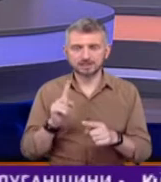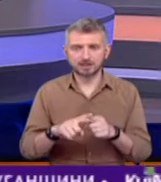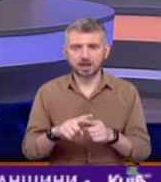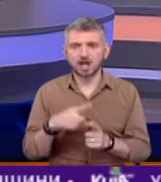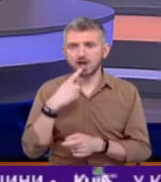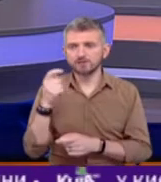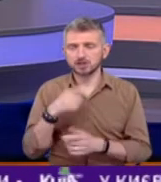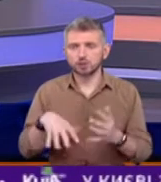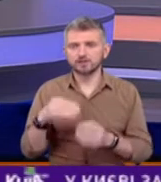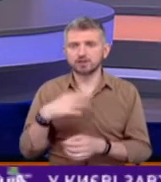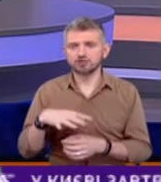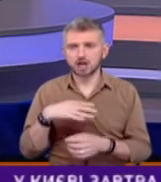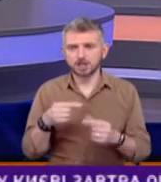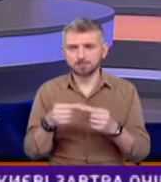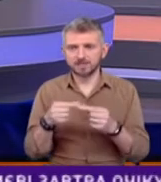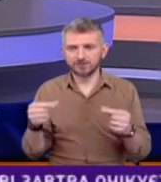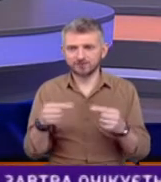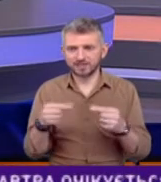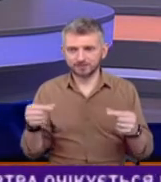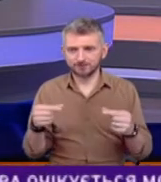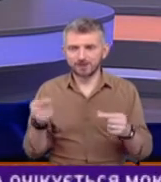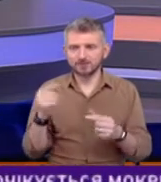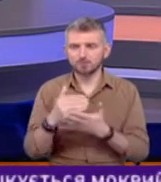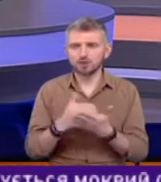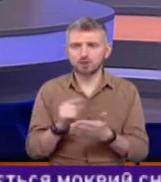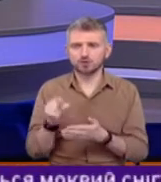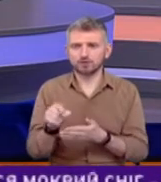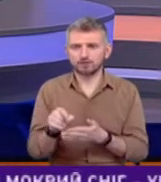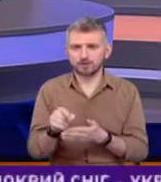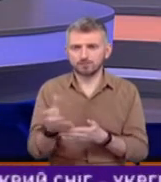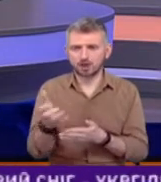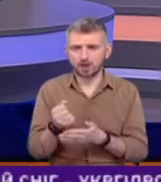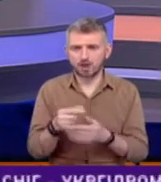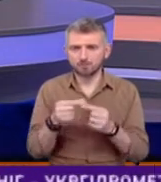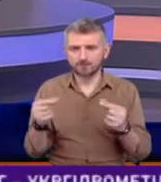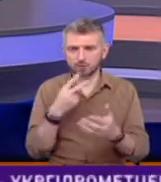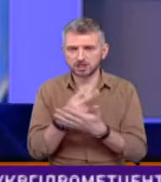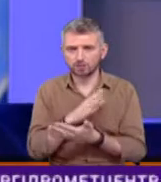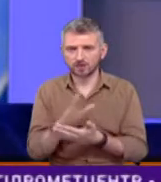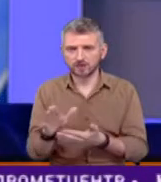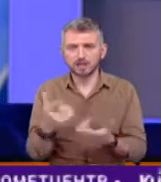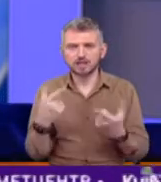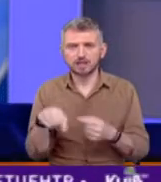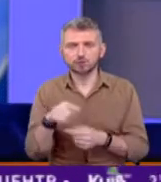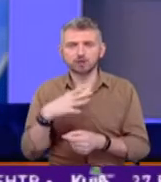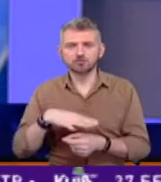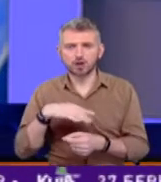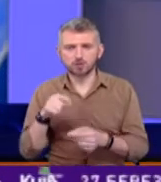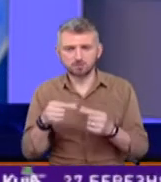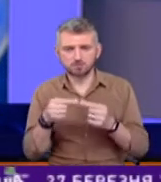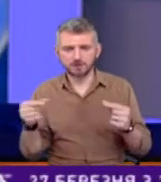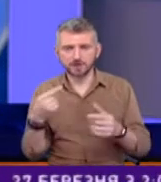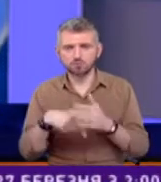в неділю всі чекали плівки в тій програмі, що вибрали, а плівок не показали. Значить, плівок десь показали. Вони чекають з цими плівками,